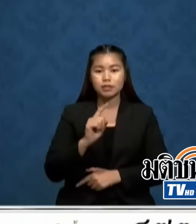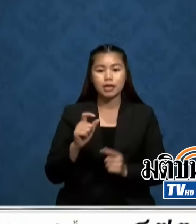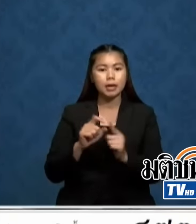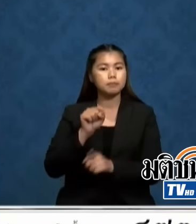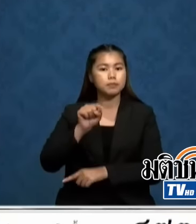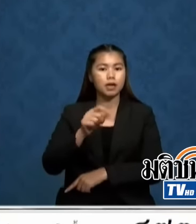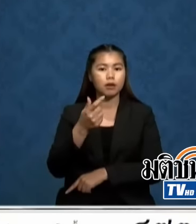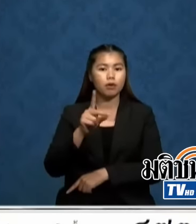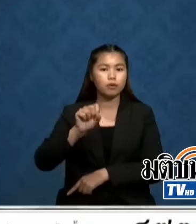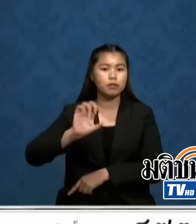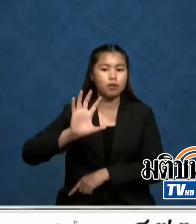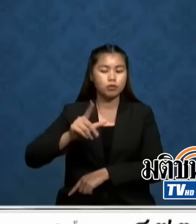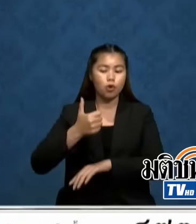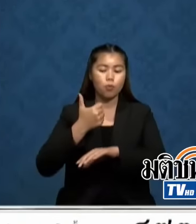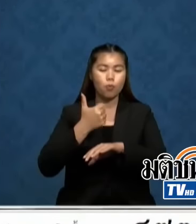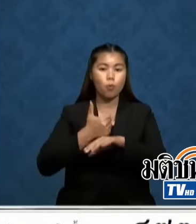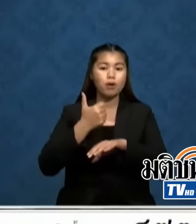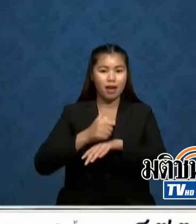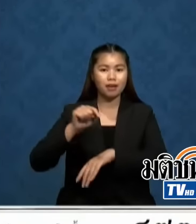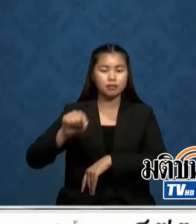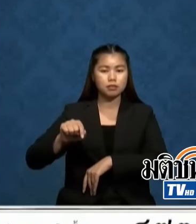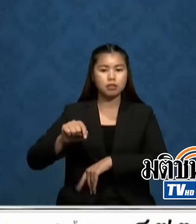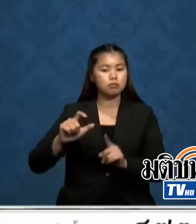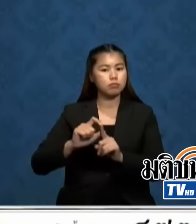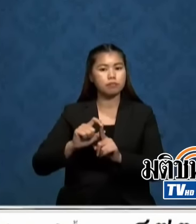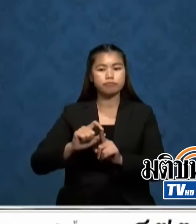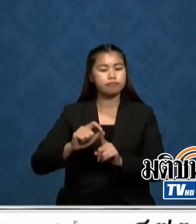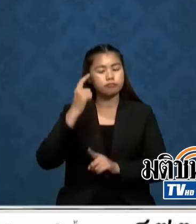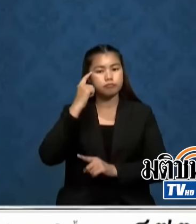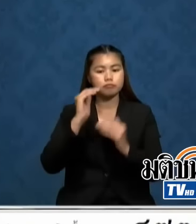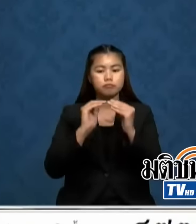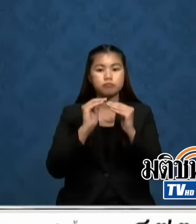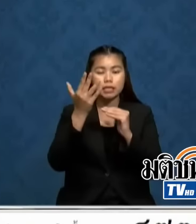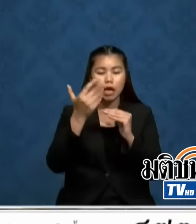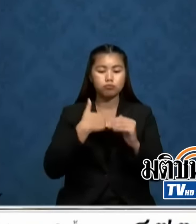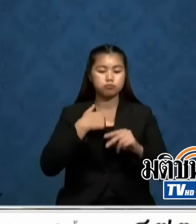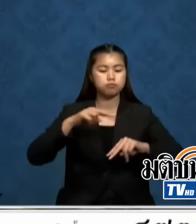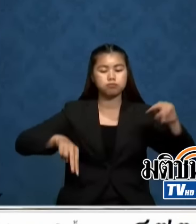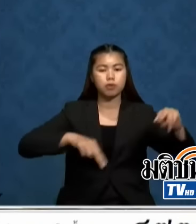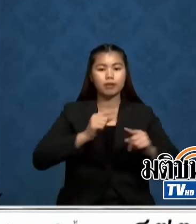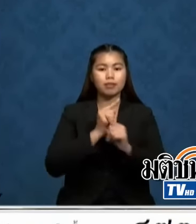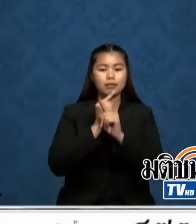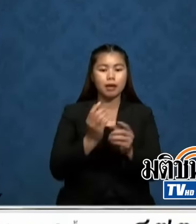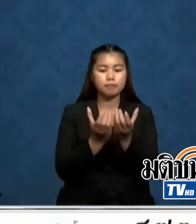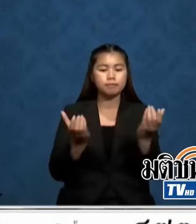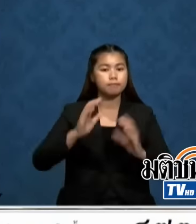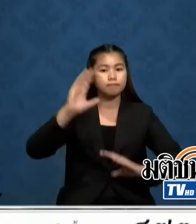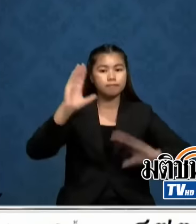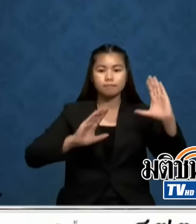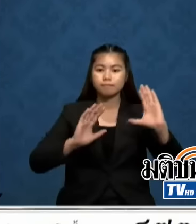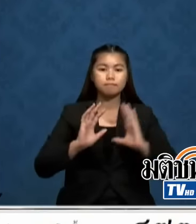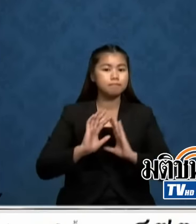คสชคำสั่งหัวหน้าคสชนะครับไม่มีความชอบธรรมในการปกครองในระบอบประชาธิปไตยระบบ